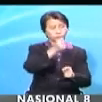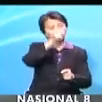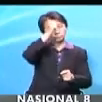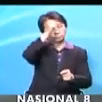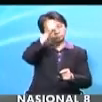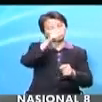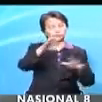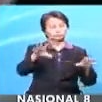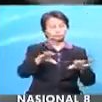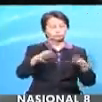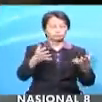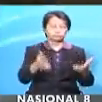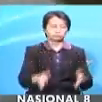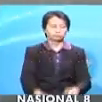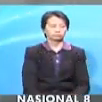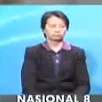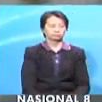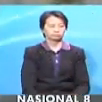Subhanahu Wa Ta'ala